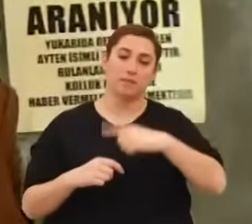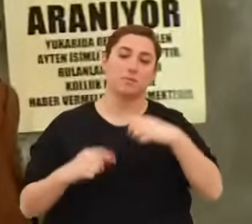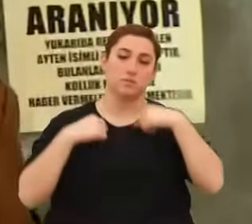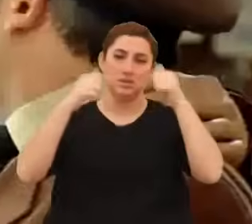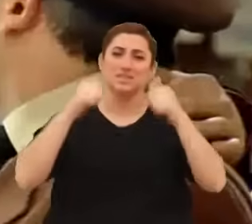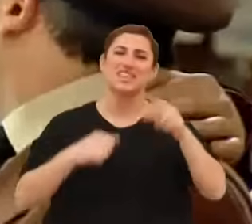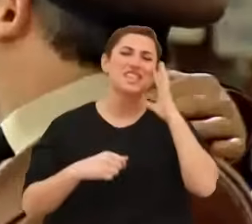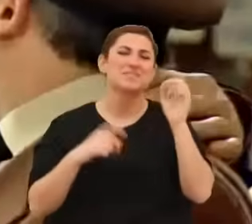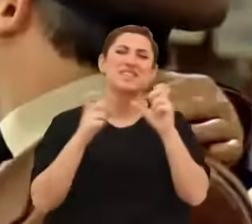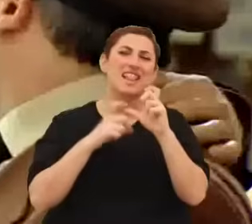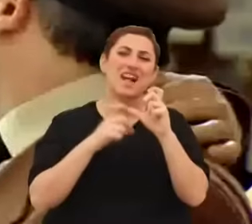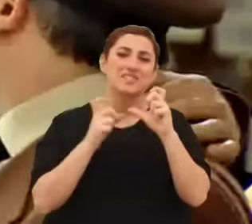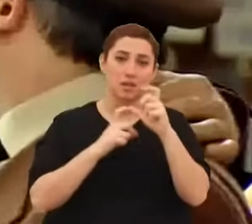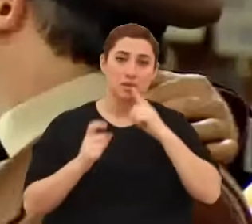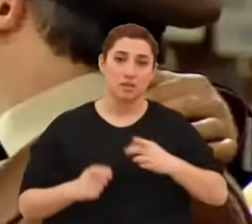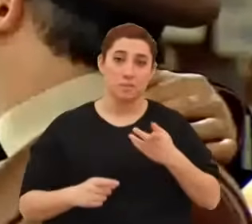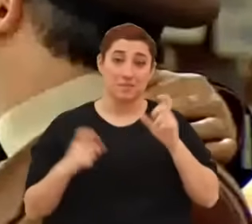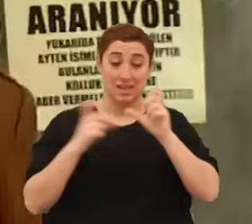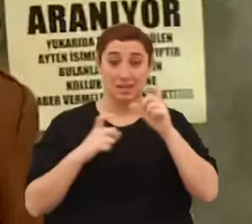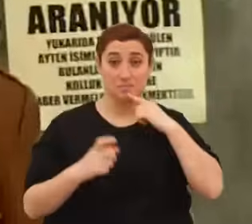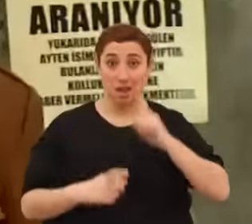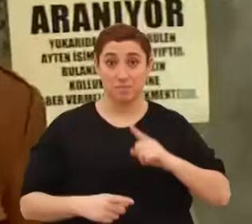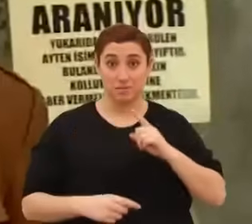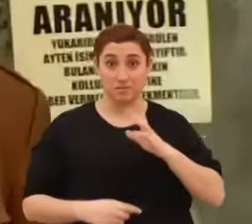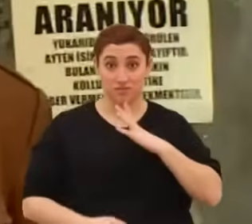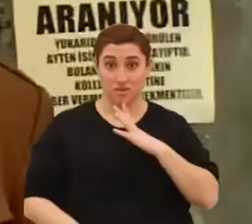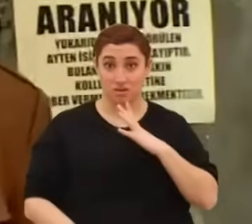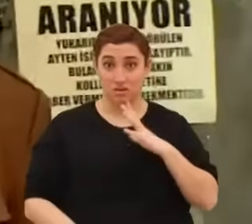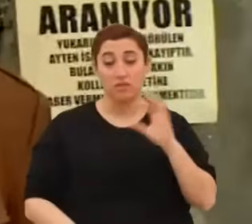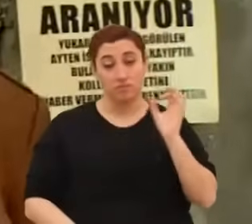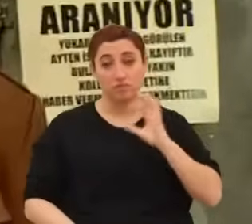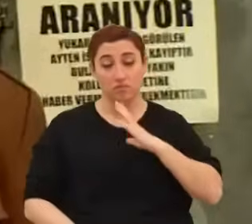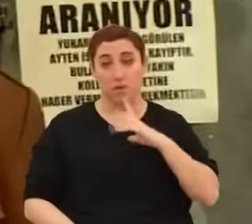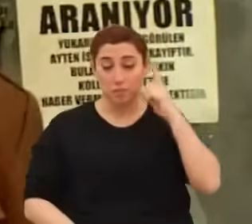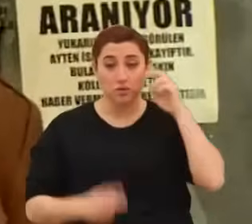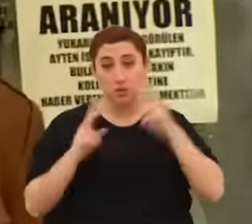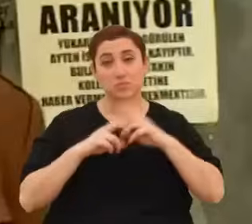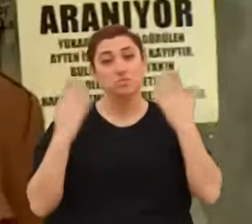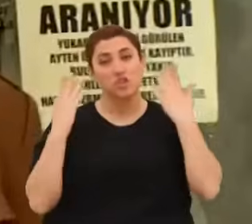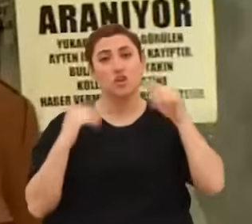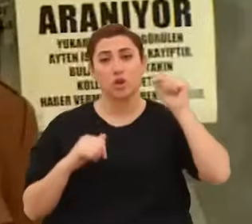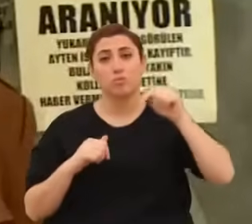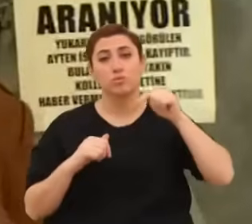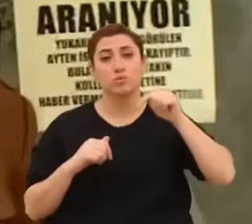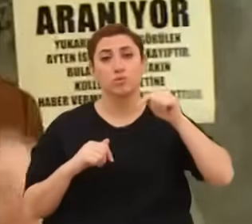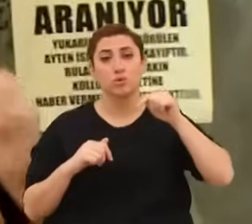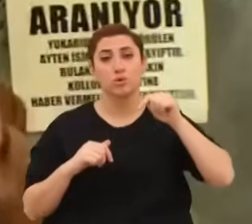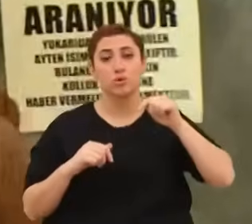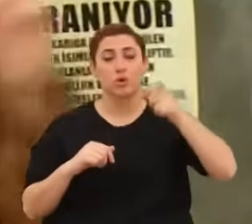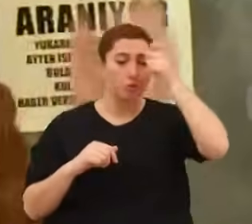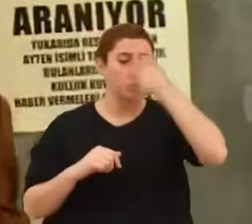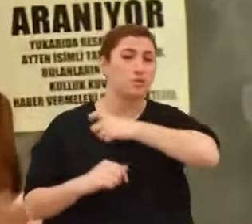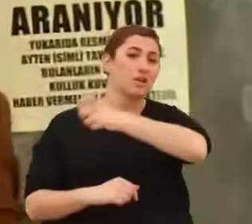kafama... Kim Selahattin amirim? Selahattin amirim. Selahattin emri var. Var başkomiserim. İnşallah bunu yurt çapında